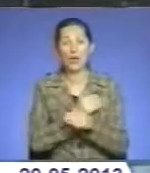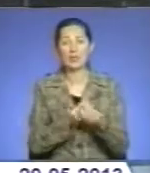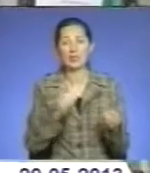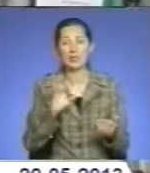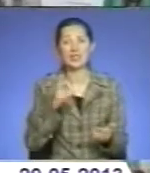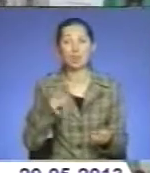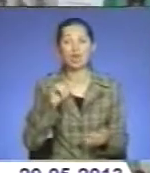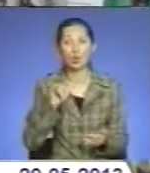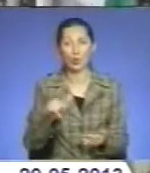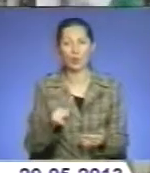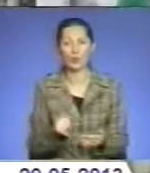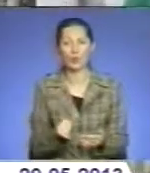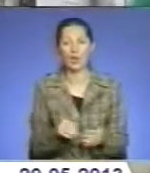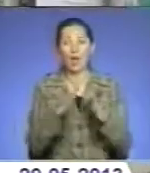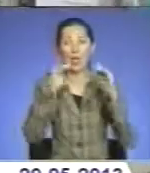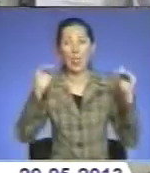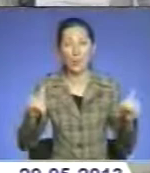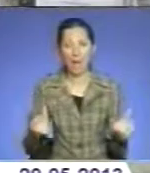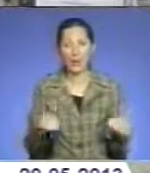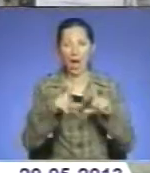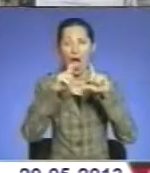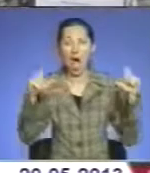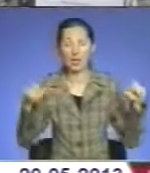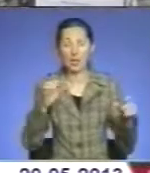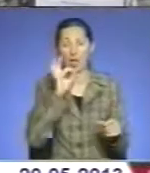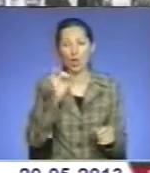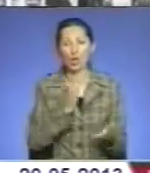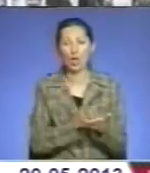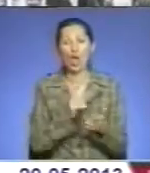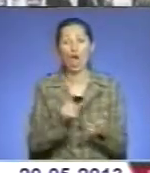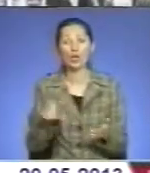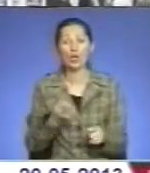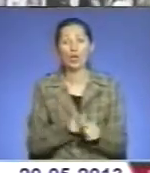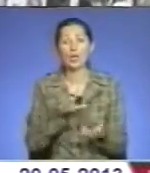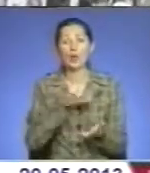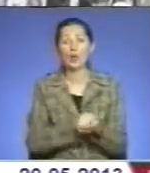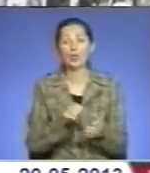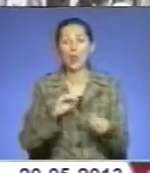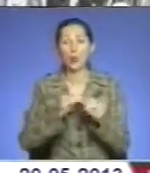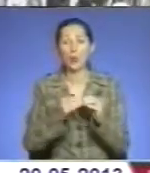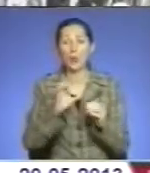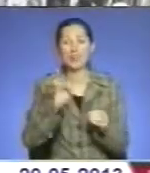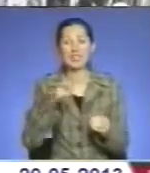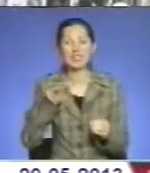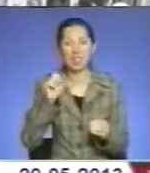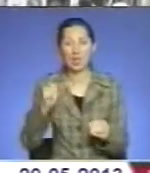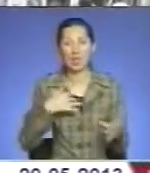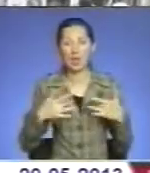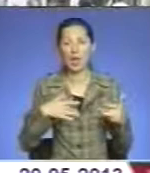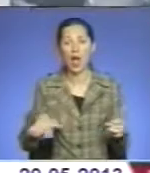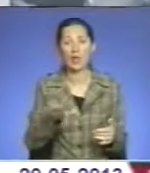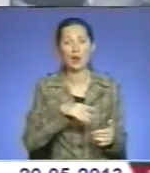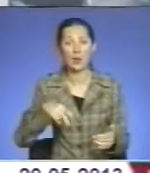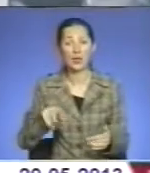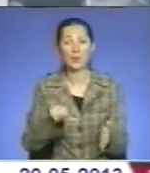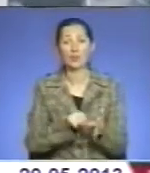сюжеті. Намети і гасла засвідчують, що є люди, які займаються проблемою СНІДу. На театральний майдан зійшлися представники організацій,